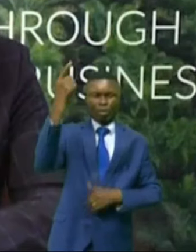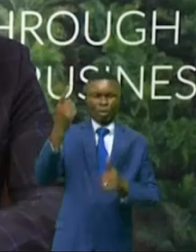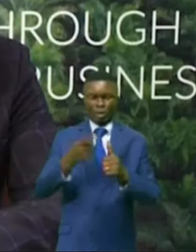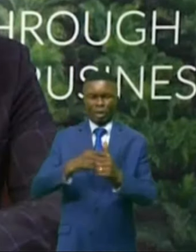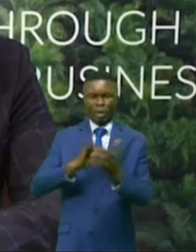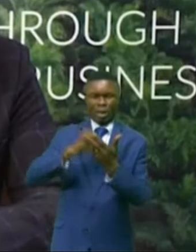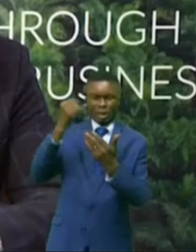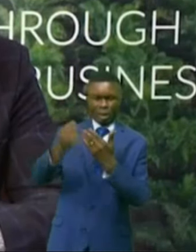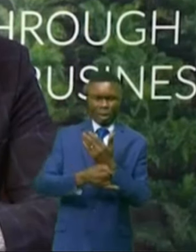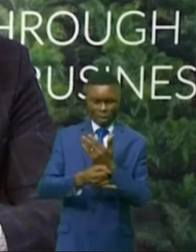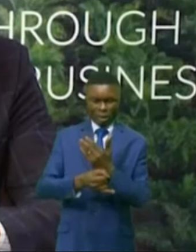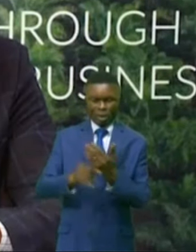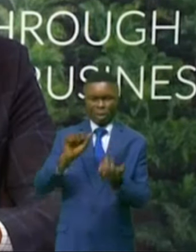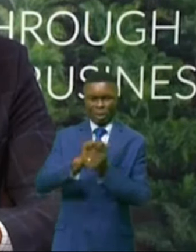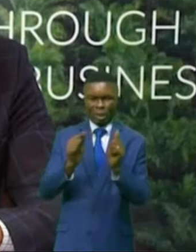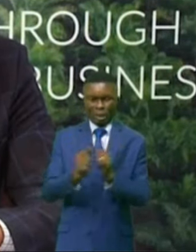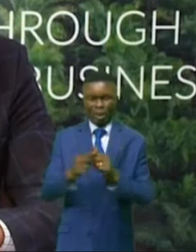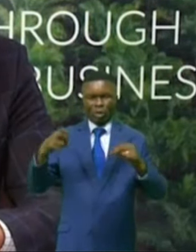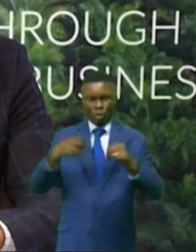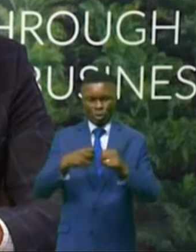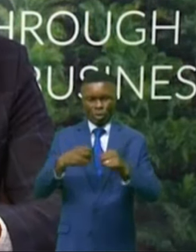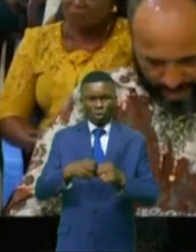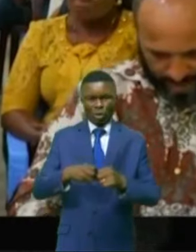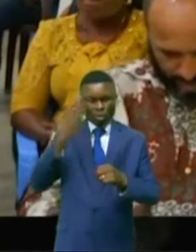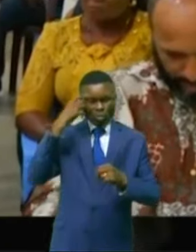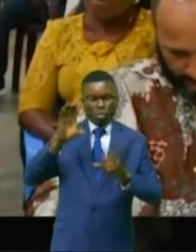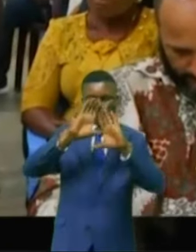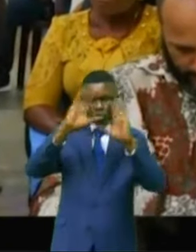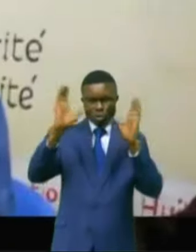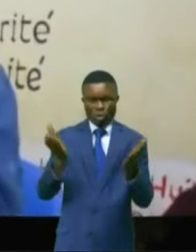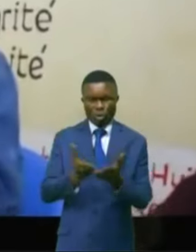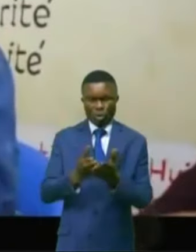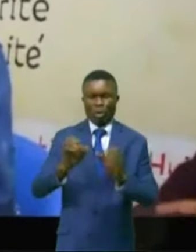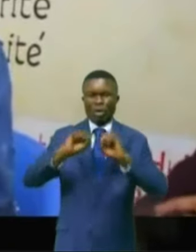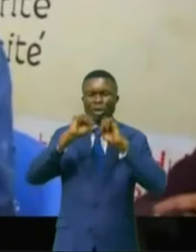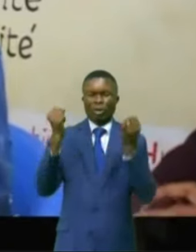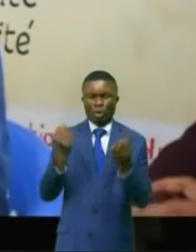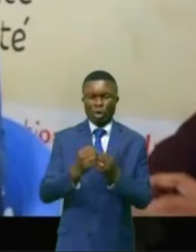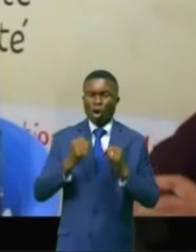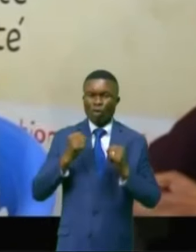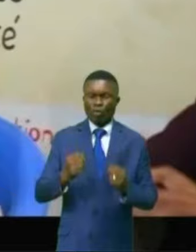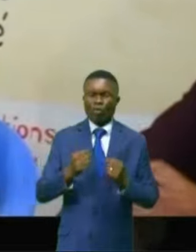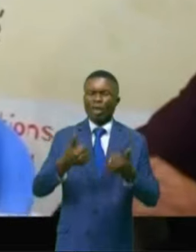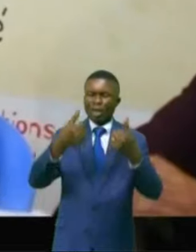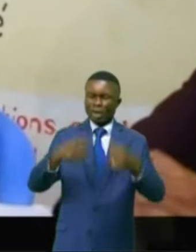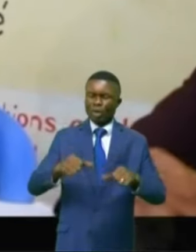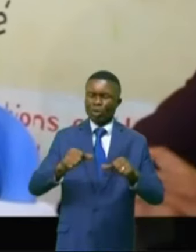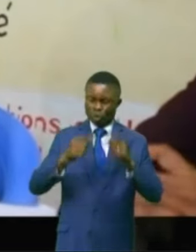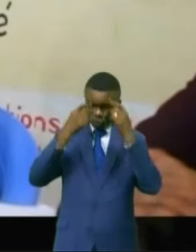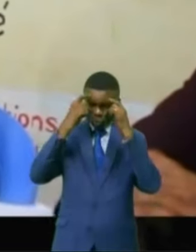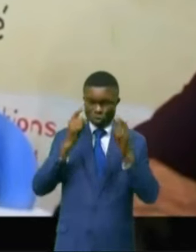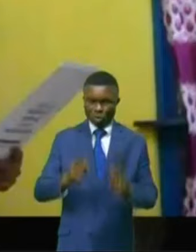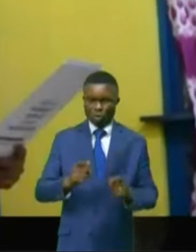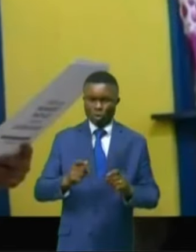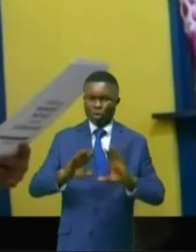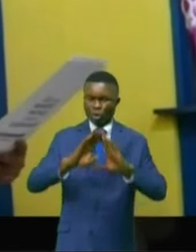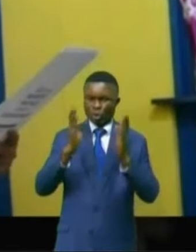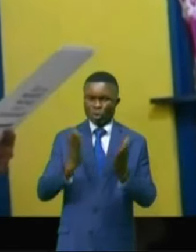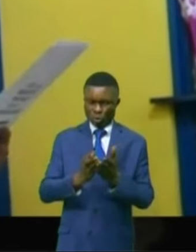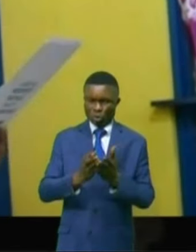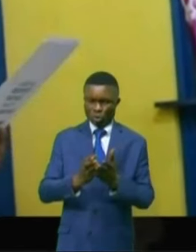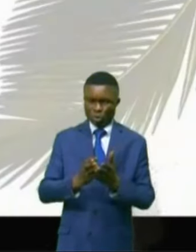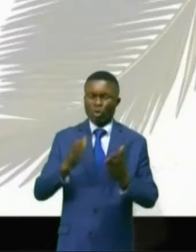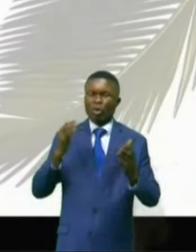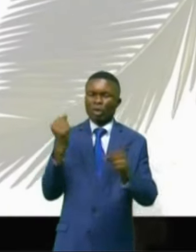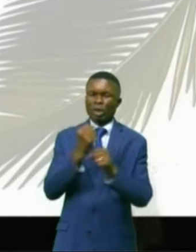projet de gaz et électricité pour les communautés. La société est forte et reste engagée envers ses clients et ses